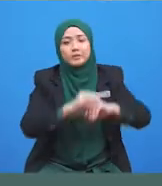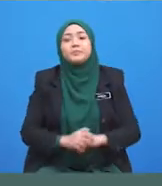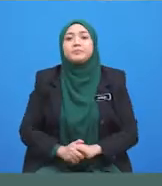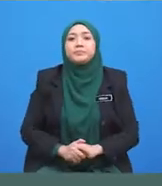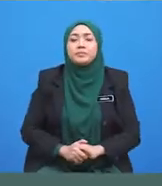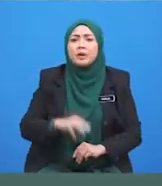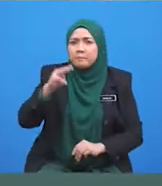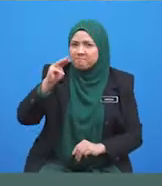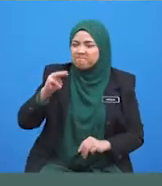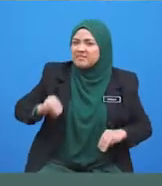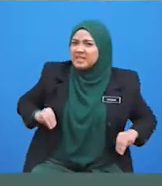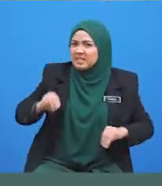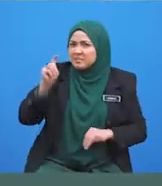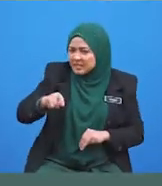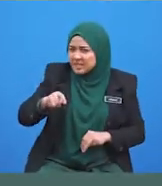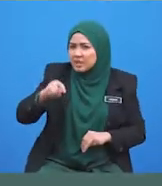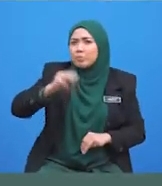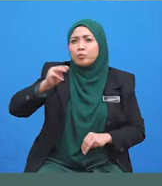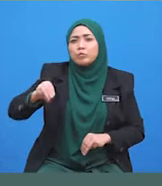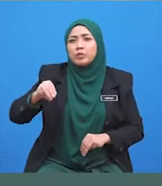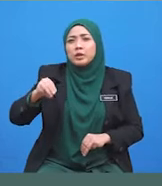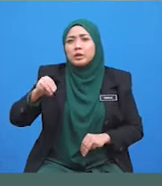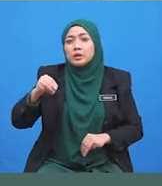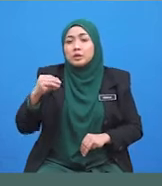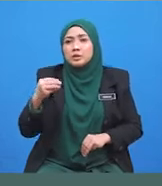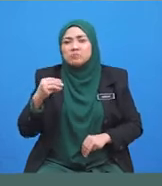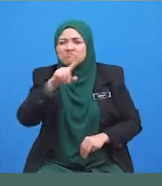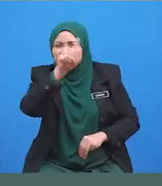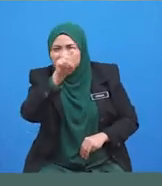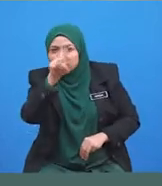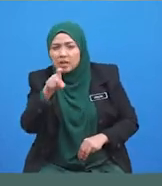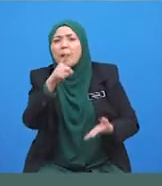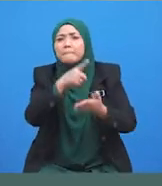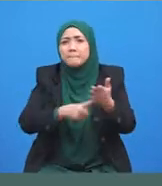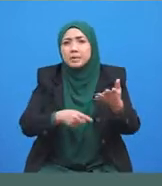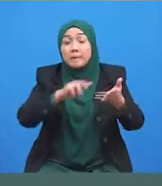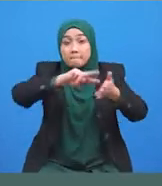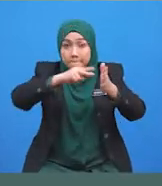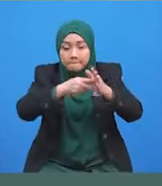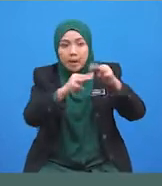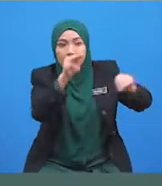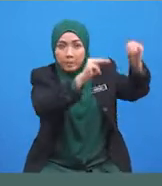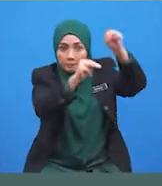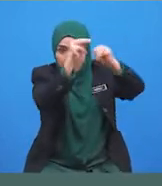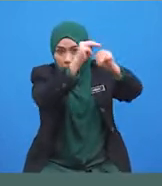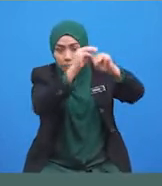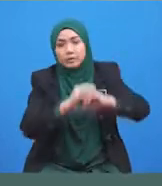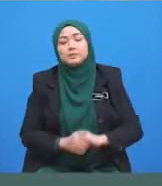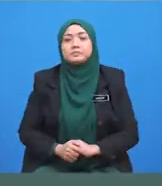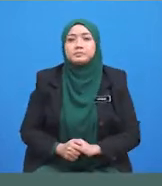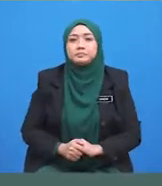murid-murid, mesti ada di antara murid-murid tertanya-tanya, apa itu monumen? Ada di antara murid-murid tahu?